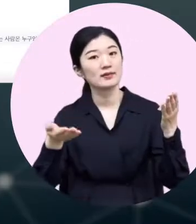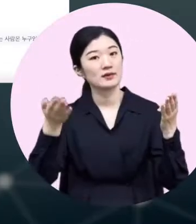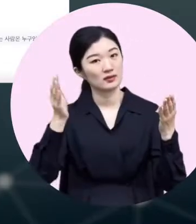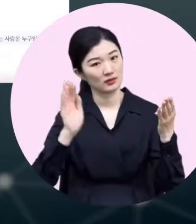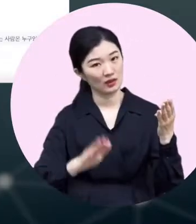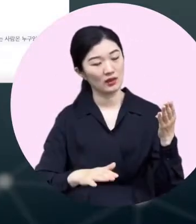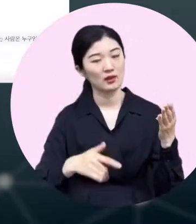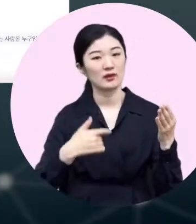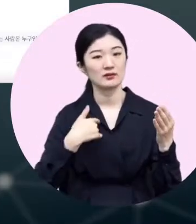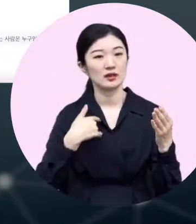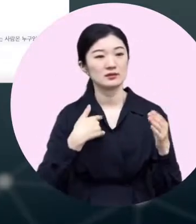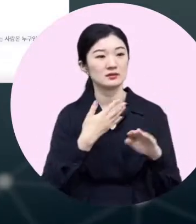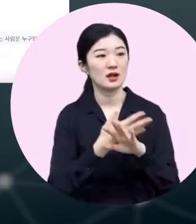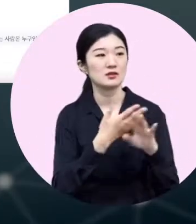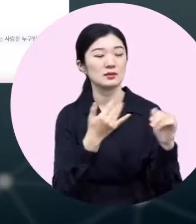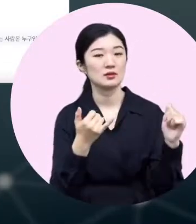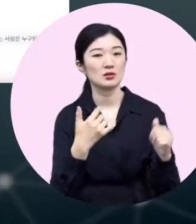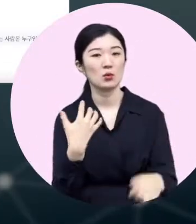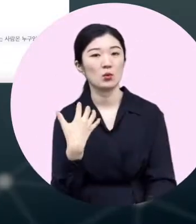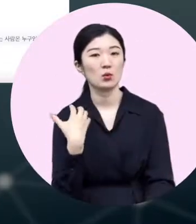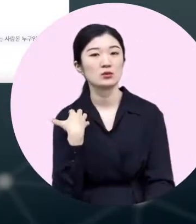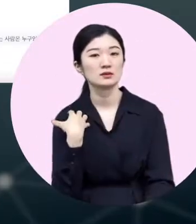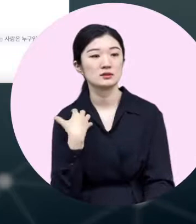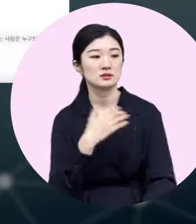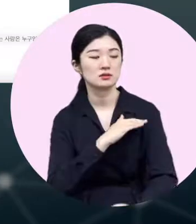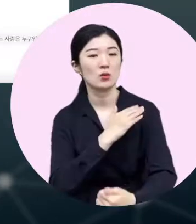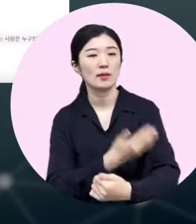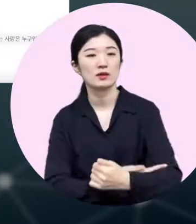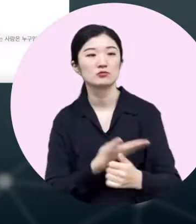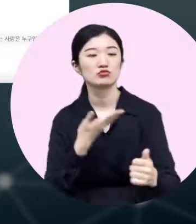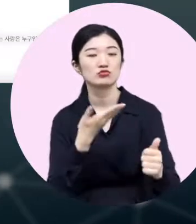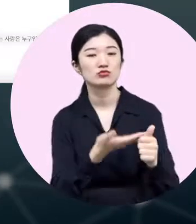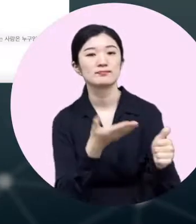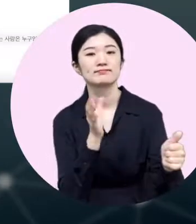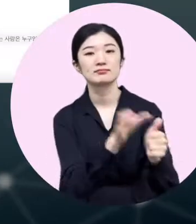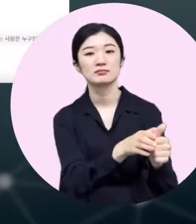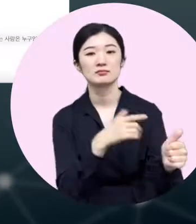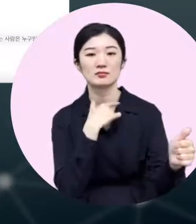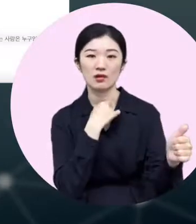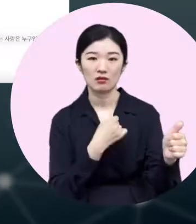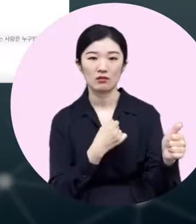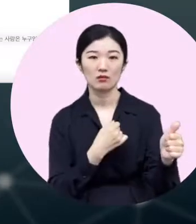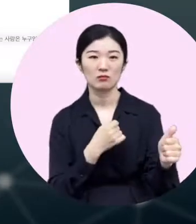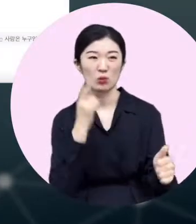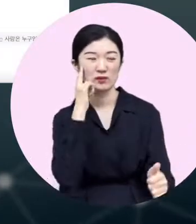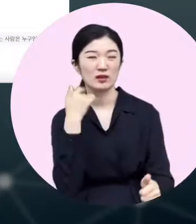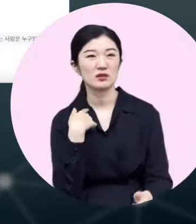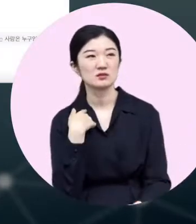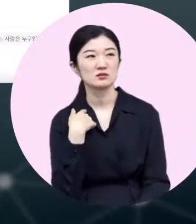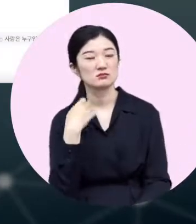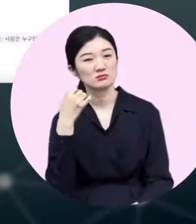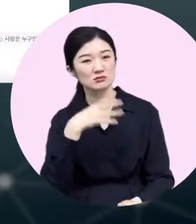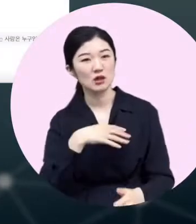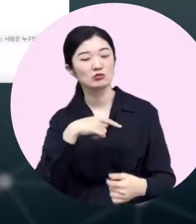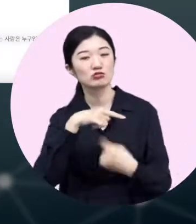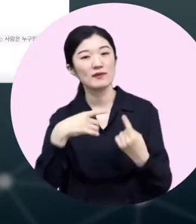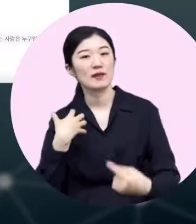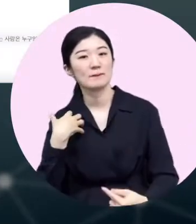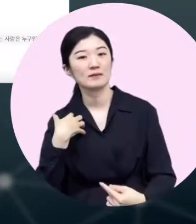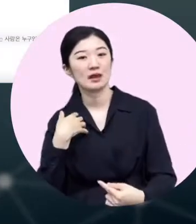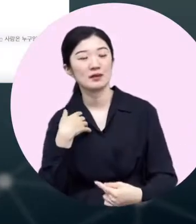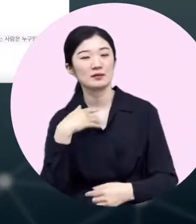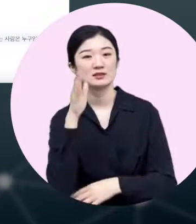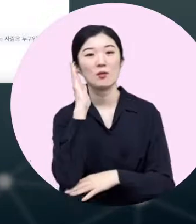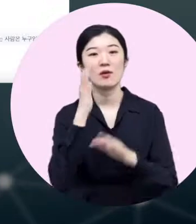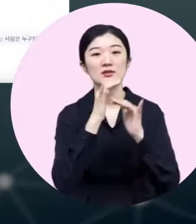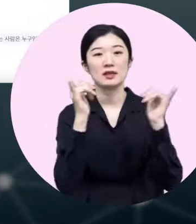내가 다른 사람한테 호스트 권한을 줘야 되겠다. 그러니까 만약에 나는 교육 담당자고 강사는 따로 있어요.